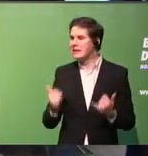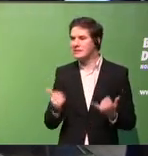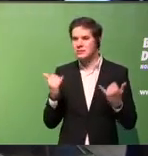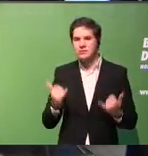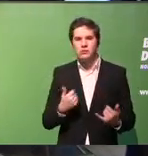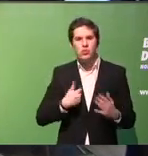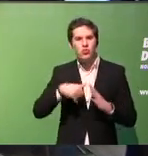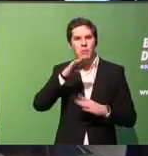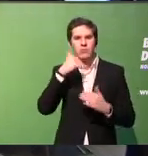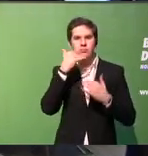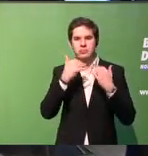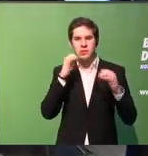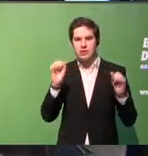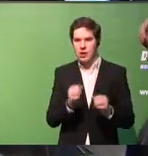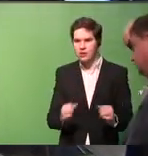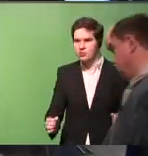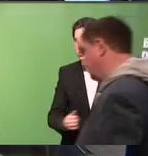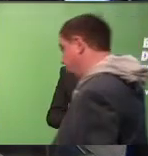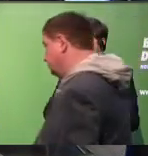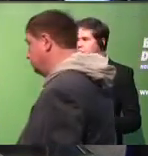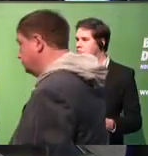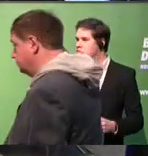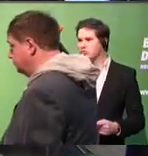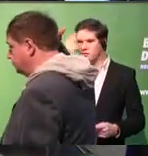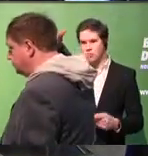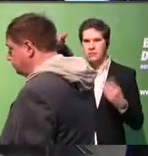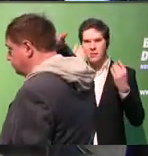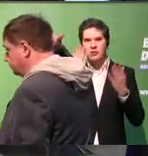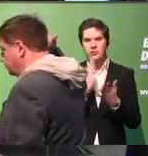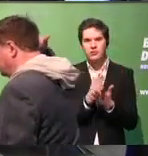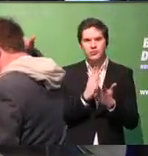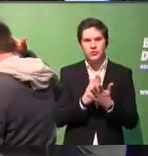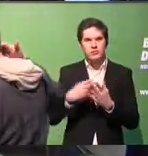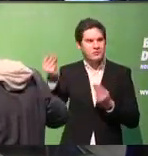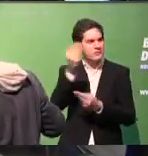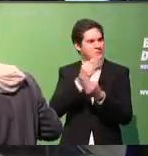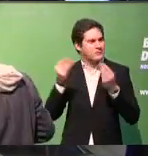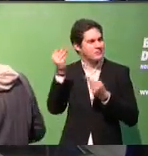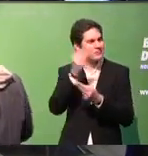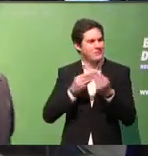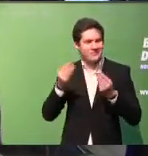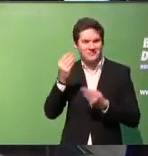ein großes Redebedürfnis miteinander. Dann will ich jetzt einfach mal sagen,